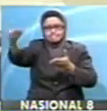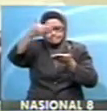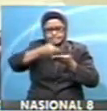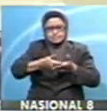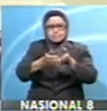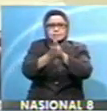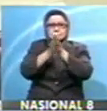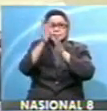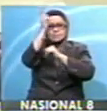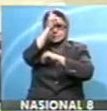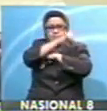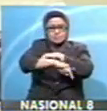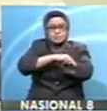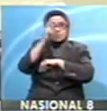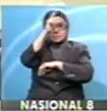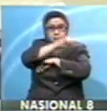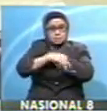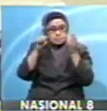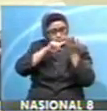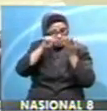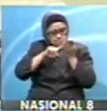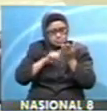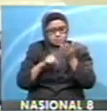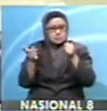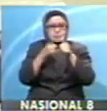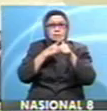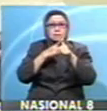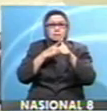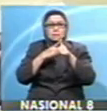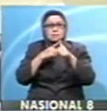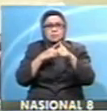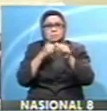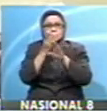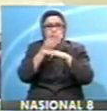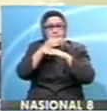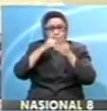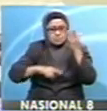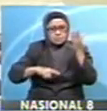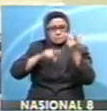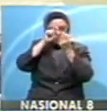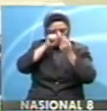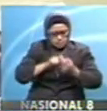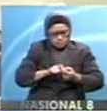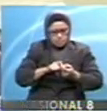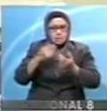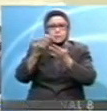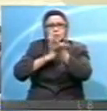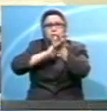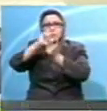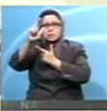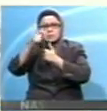kerajaan negeri dan kerajaan Negeri akan menilai bentuk-bentuk yang boleh kita benarkan kita nak tahu carara detailnya Apakah bentuk-bentuk sambutan yang